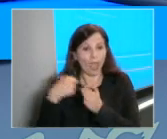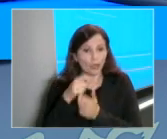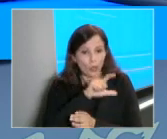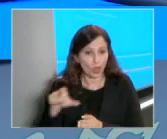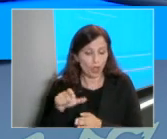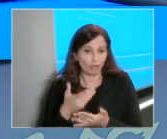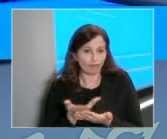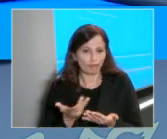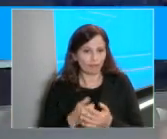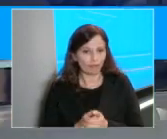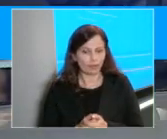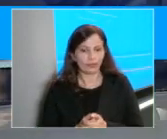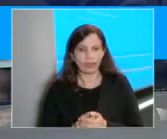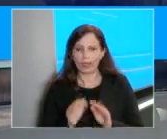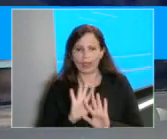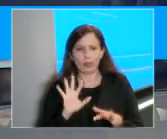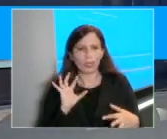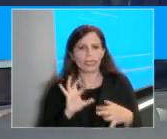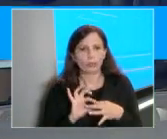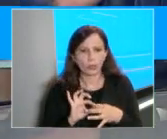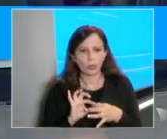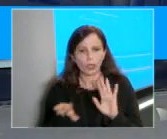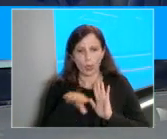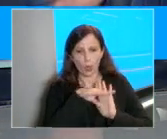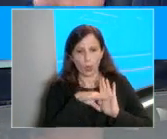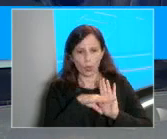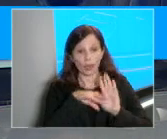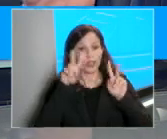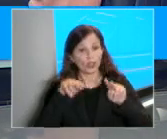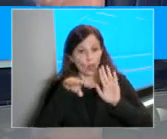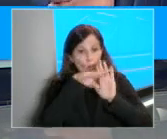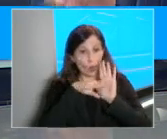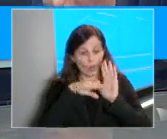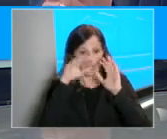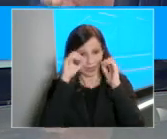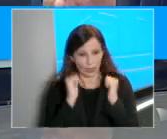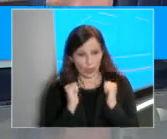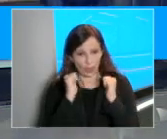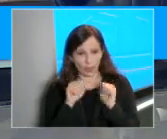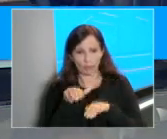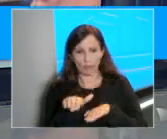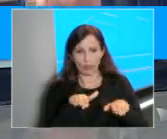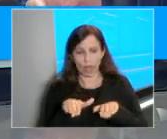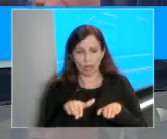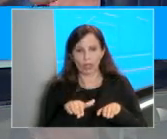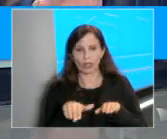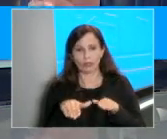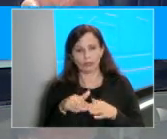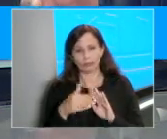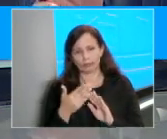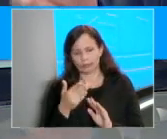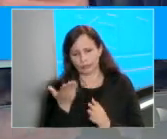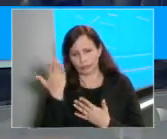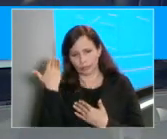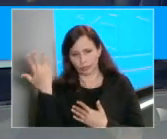הראשון. הדבר השני, אין פה הצמדות לחוק. יש חוק יסוד הממשלה שנקבע לפני לא